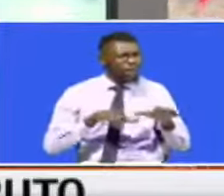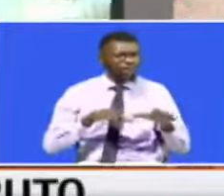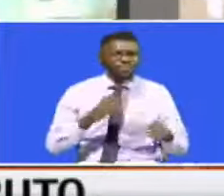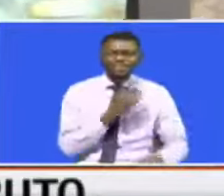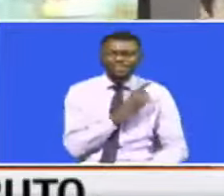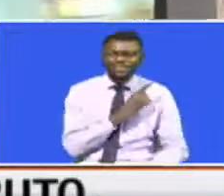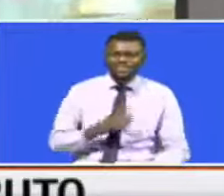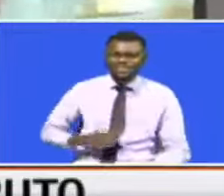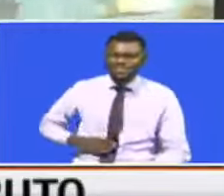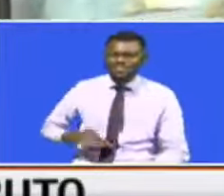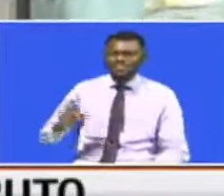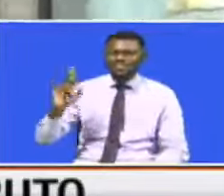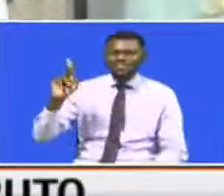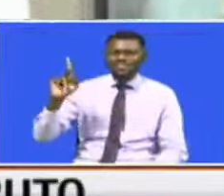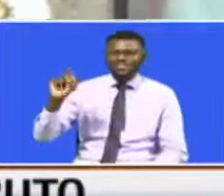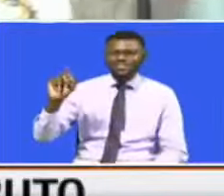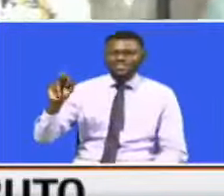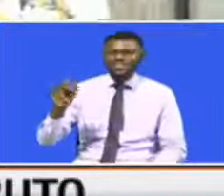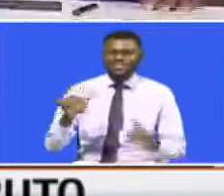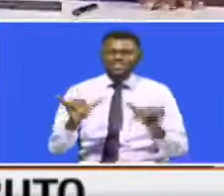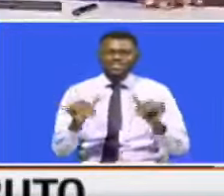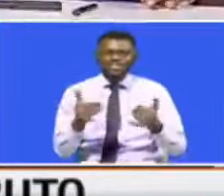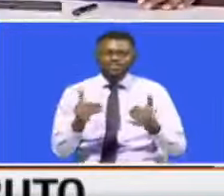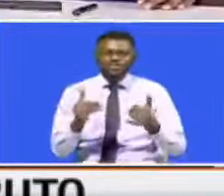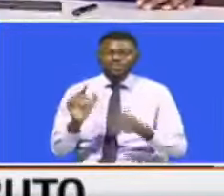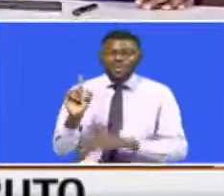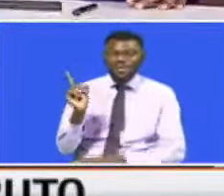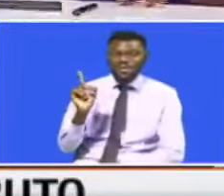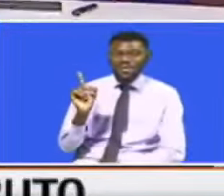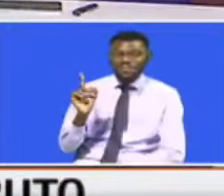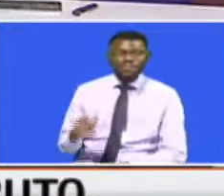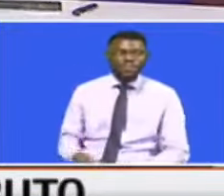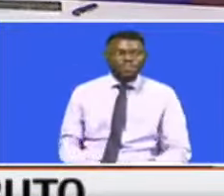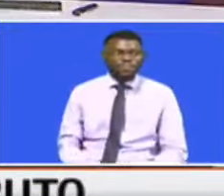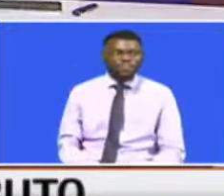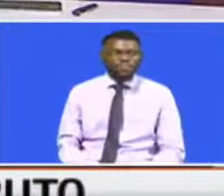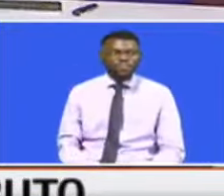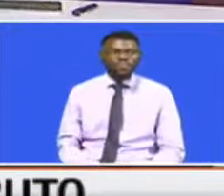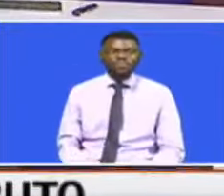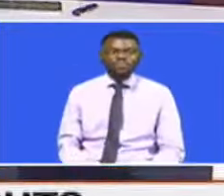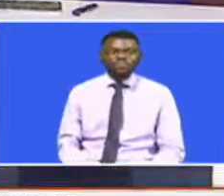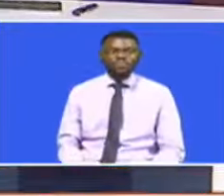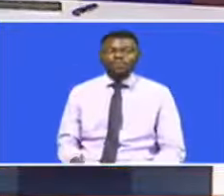Muthoka, KTN News, Nairobi. Haya, kwa kuhitimisha taarifa zetu tusome jumbe mbili.